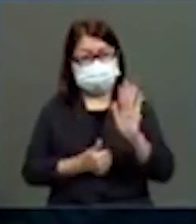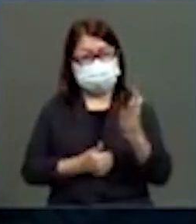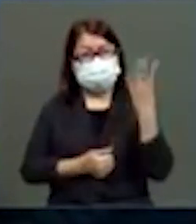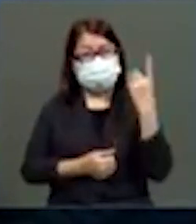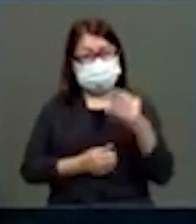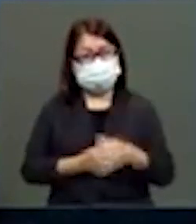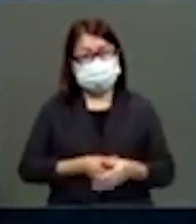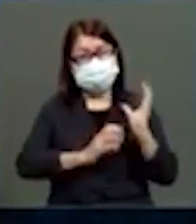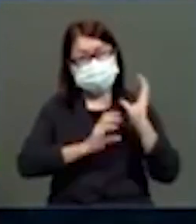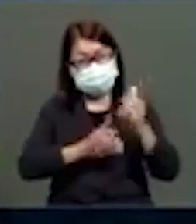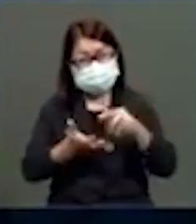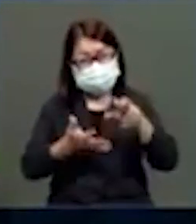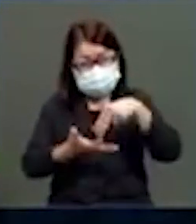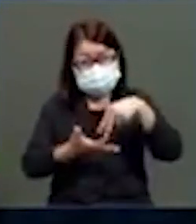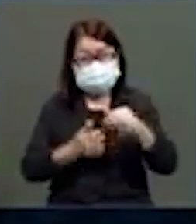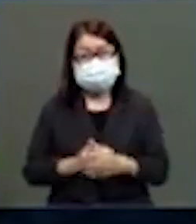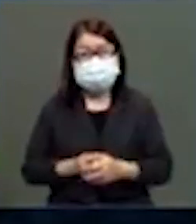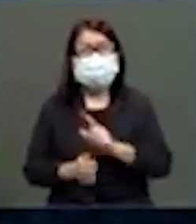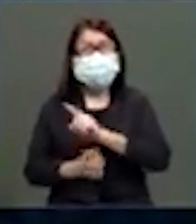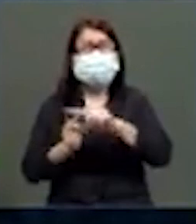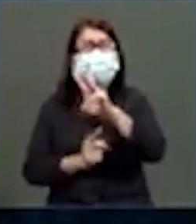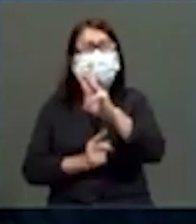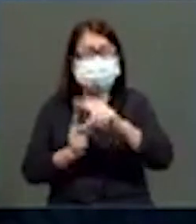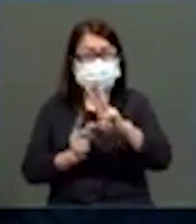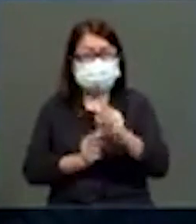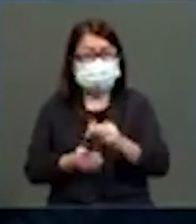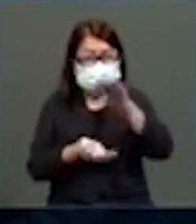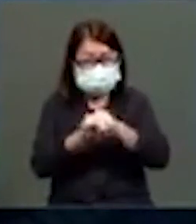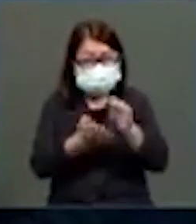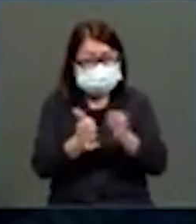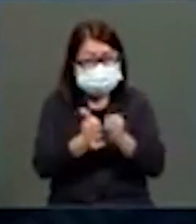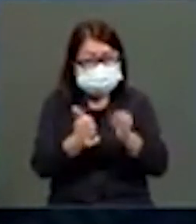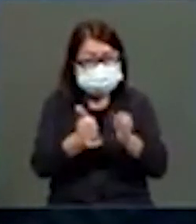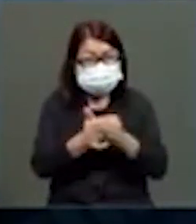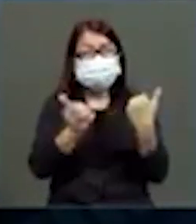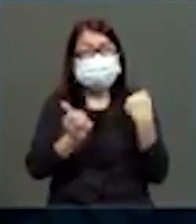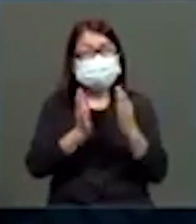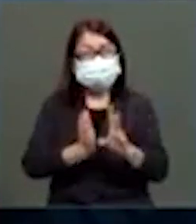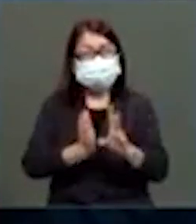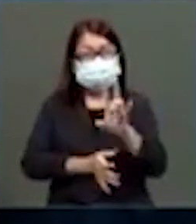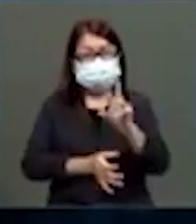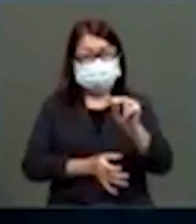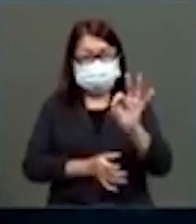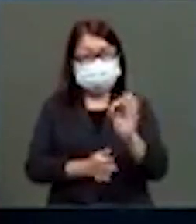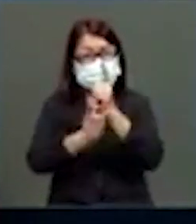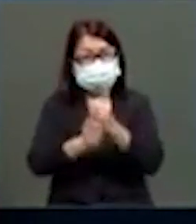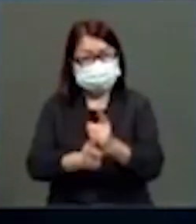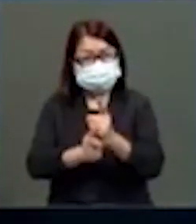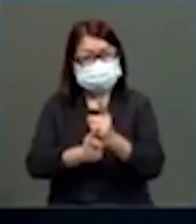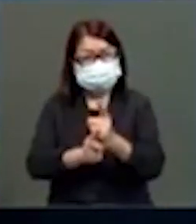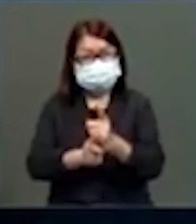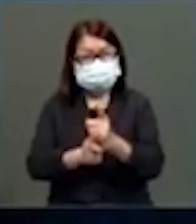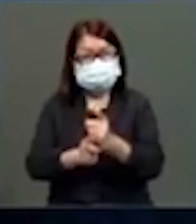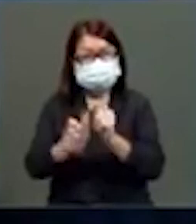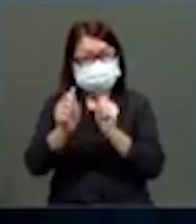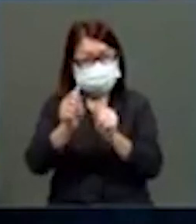ขออนุญาตนำเรียนคือตัวเลขของวันที่6พฤษภาคมที่739จำแนกแยกแยะมาตามเขตตรงนี้เป็นอย่างนี้นะ